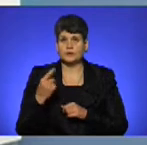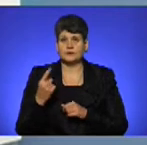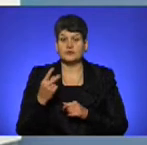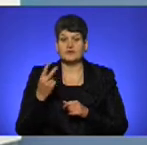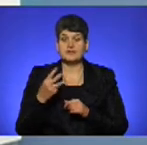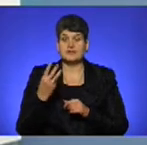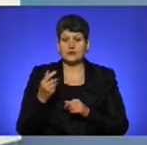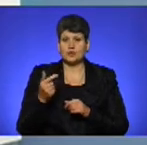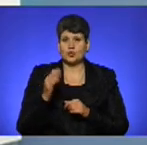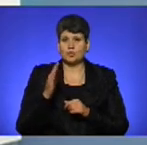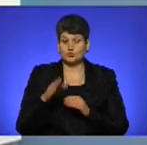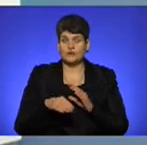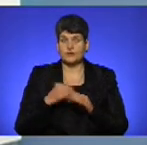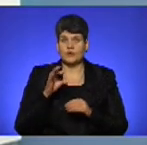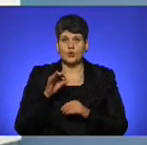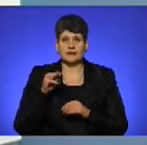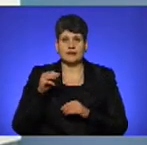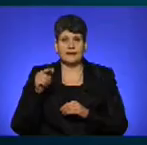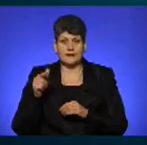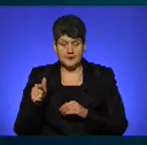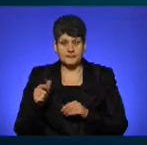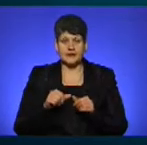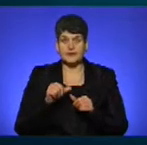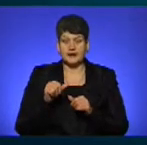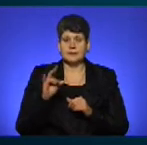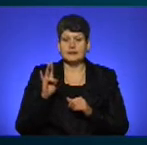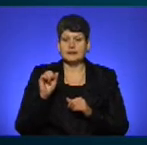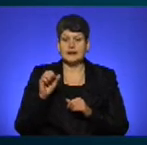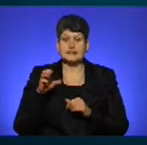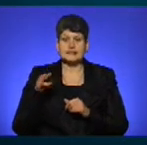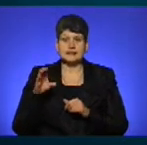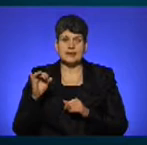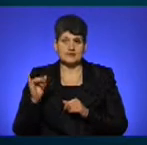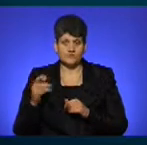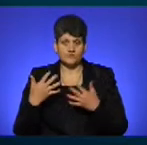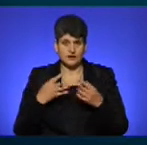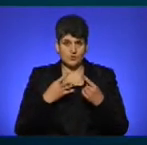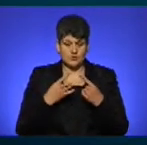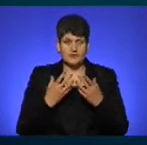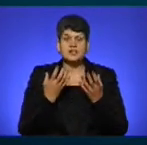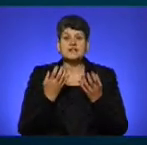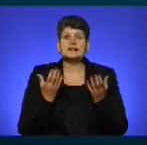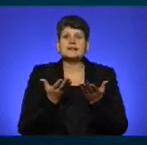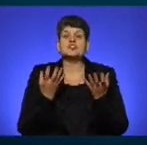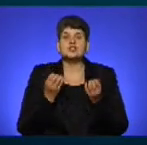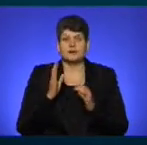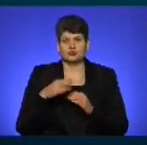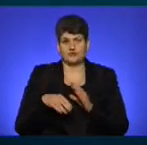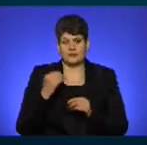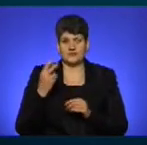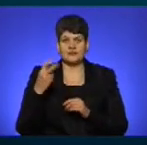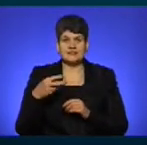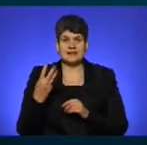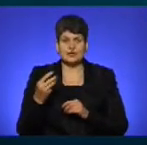23 грудня будуть вибори в ОТГ, окрім Настасівської, про яку ми вже проговорили, де ще будуть вибори? На 23